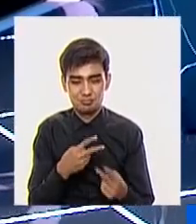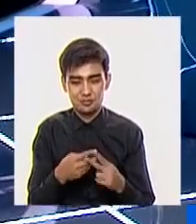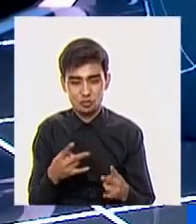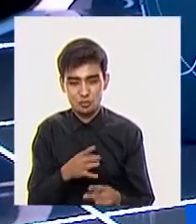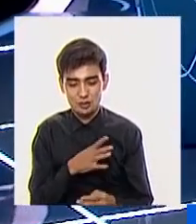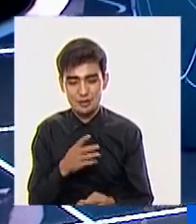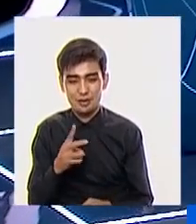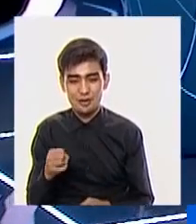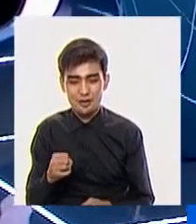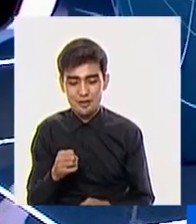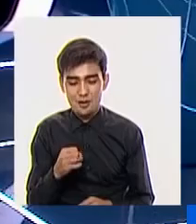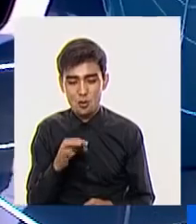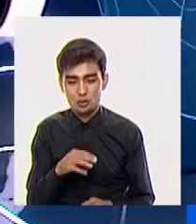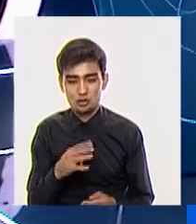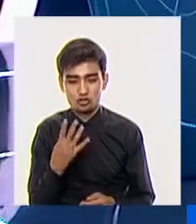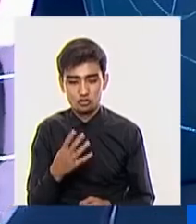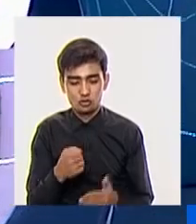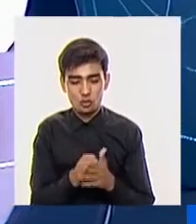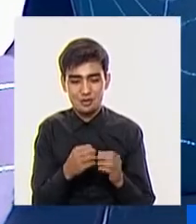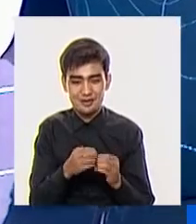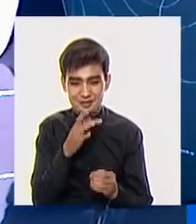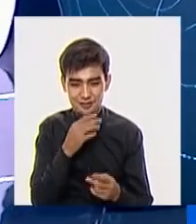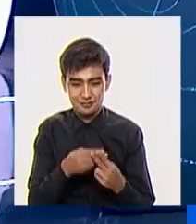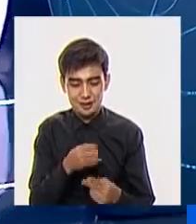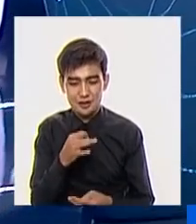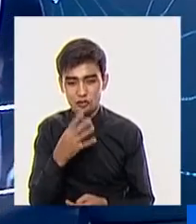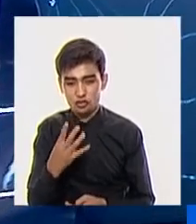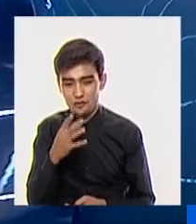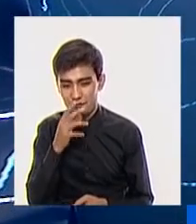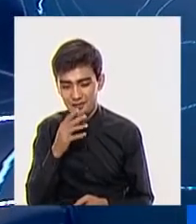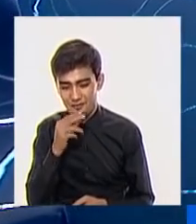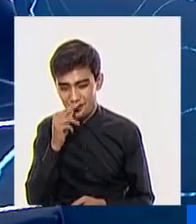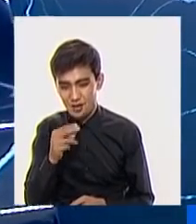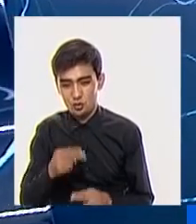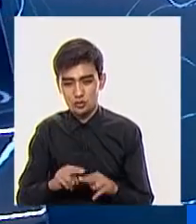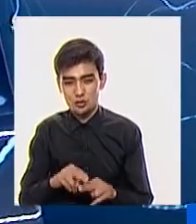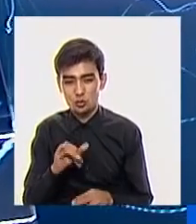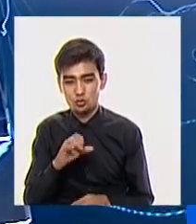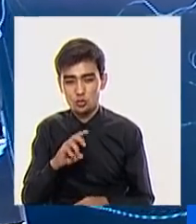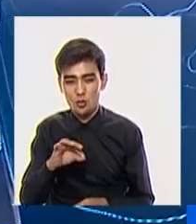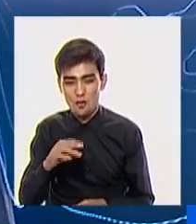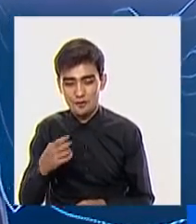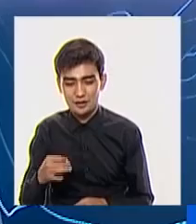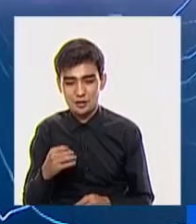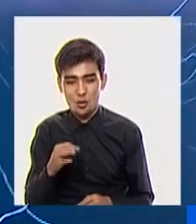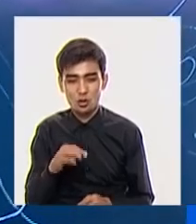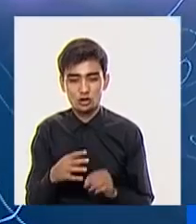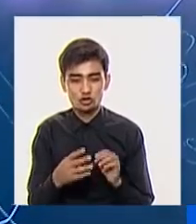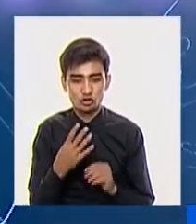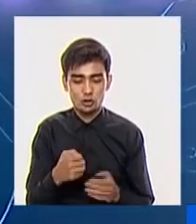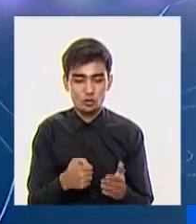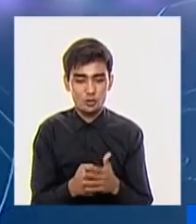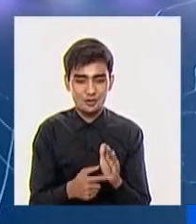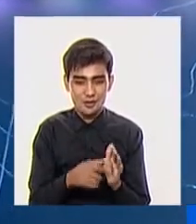свободы на срок от 4 до 10 лет. Еще четверо обвиняемых получили условное наказание от 4 до 7 лет. Заседание